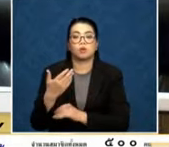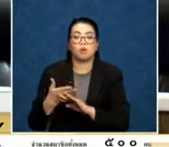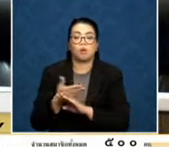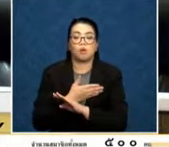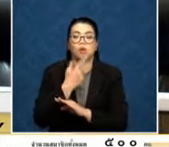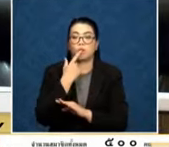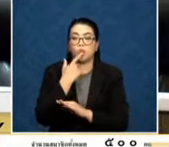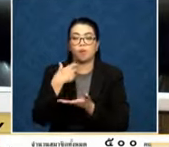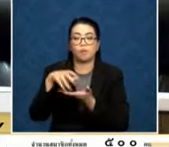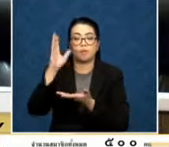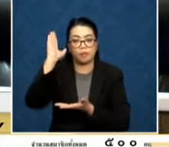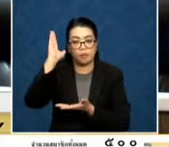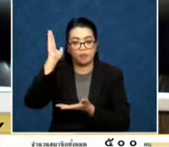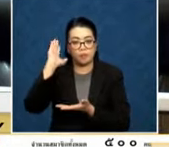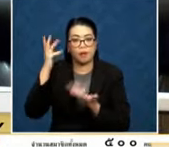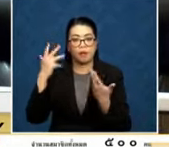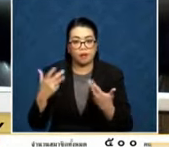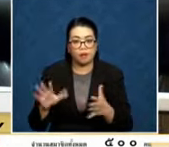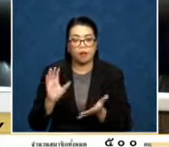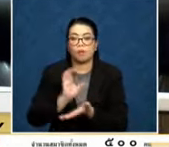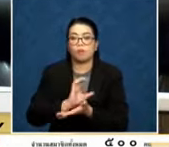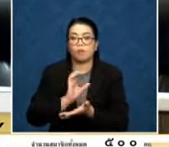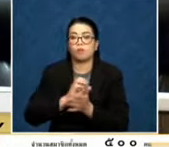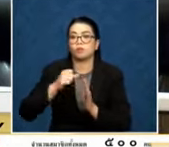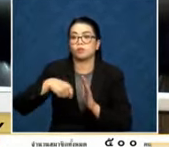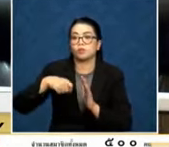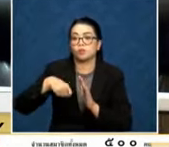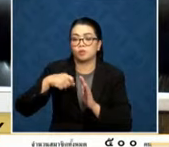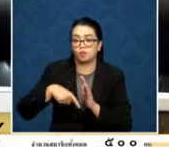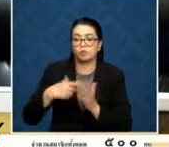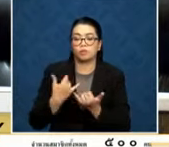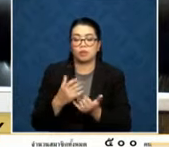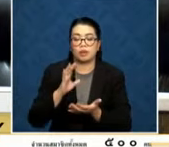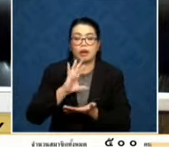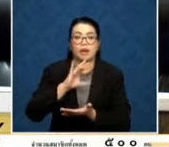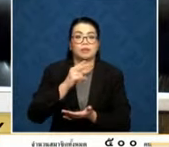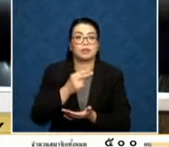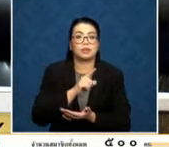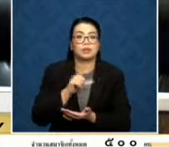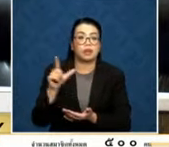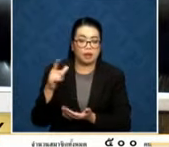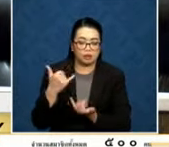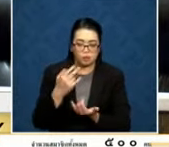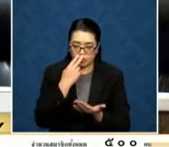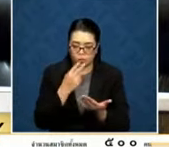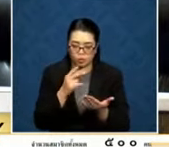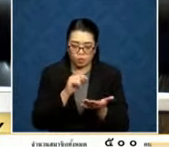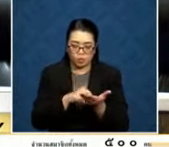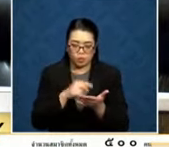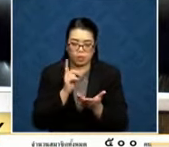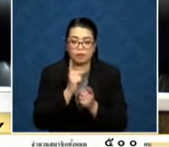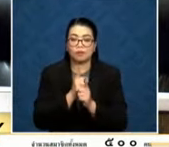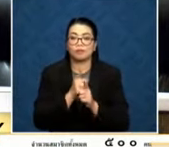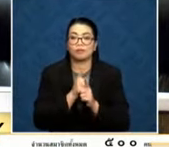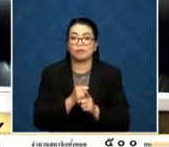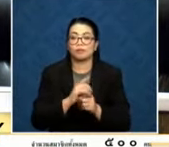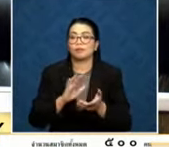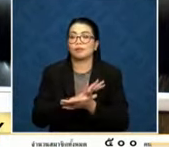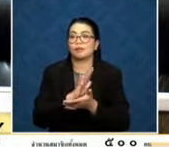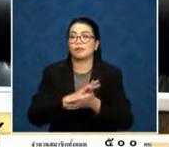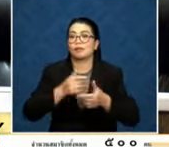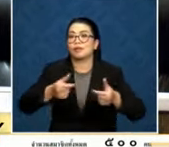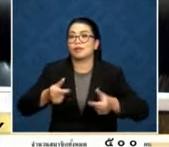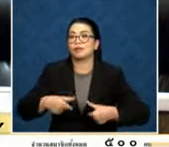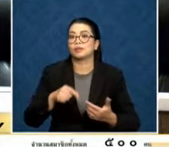หน้านี้ได้มีการอภิปรายมาแล้วว่างบซ่อมนะครับของเราเ 50,000กว่าล้านผมดูตามเอกสารนะครับ